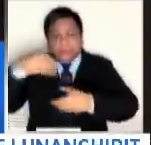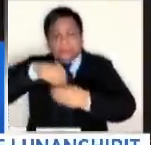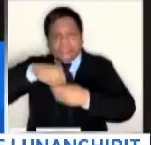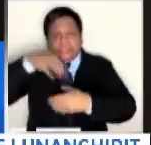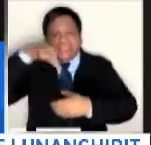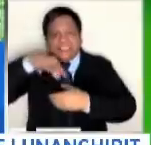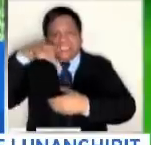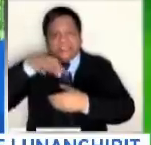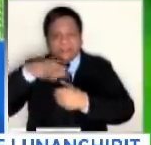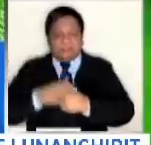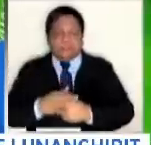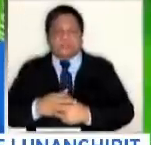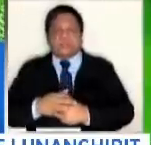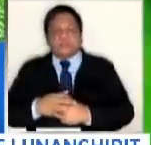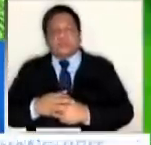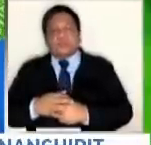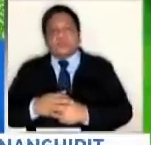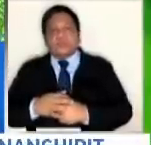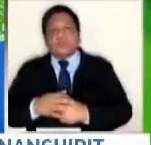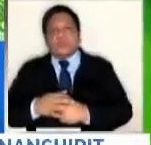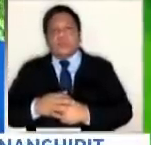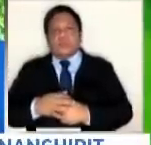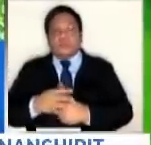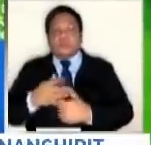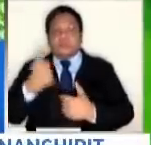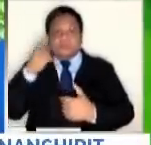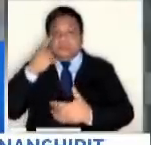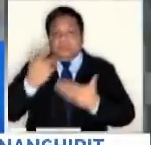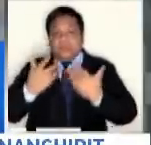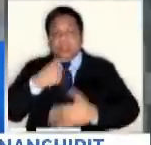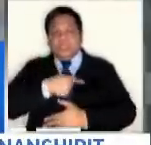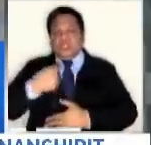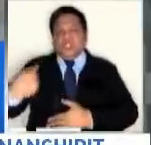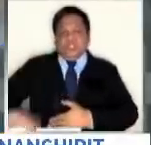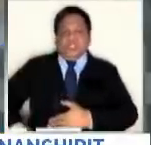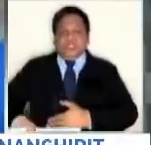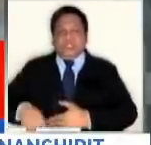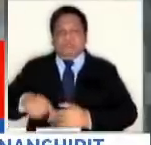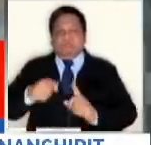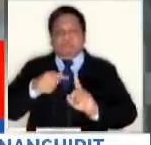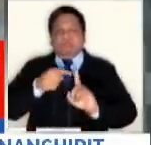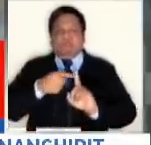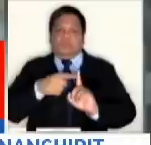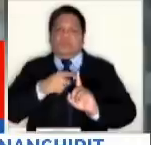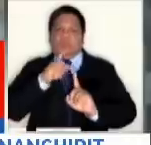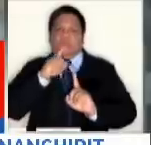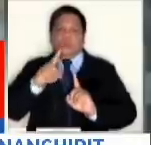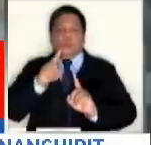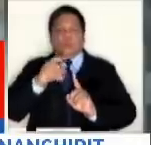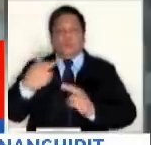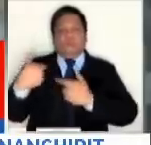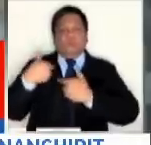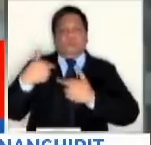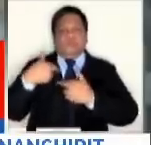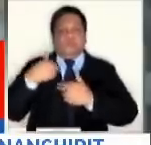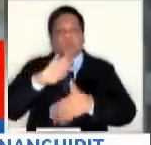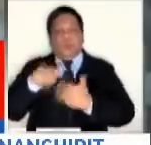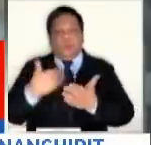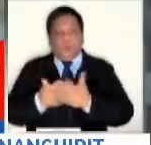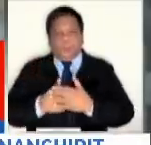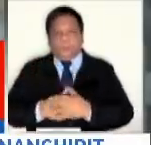intelligence ng pulisya, isang Chinese ang source ng droga. Ang modus operandi niya, yung items